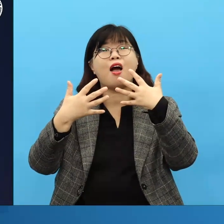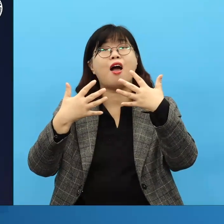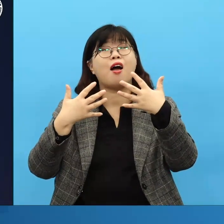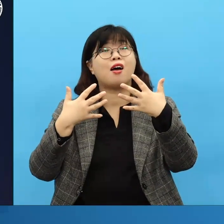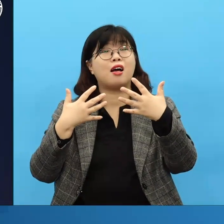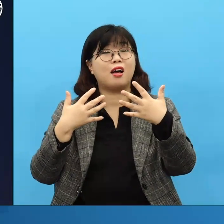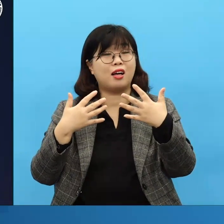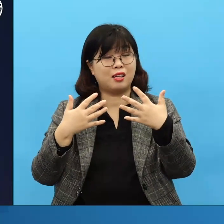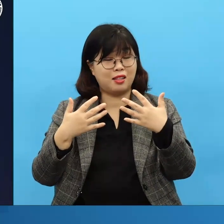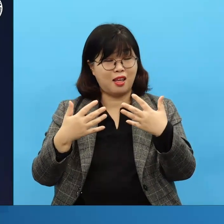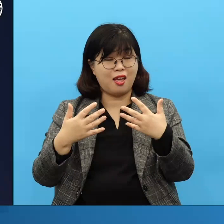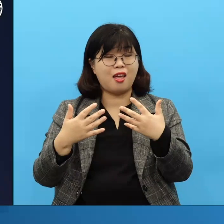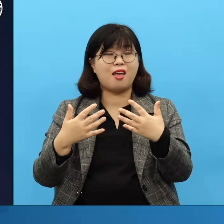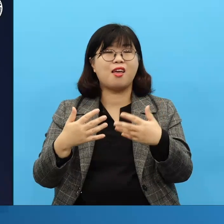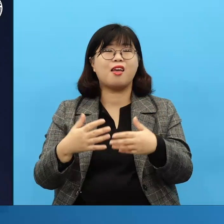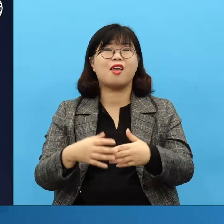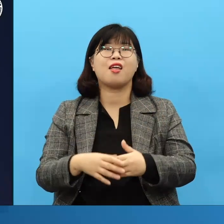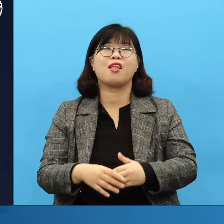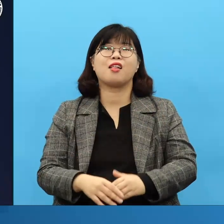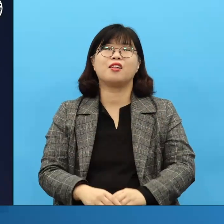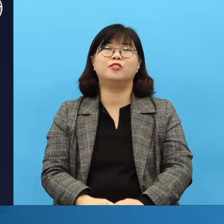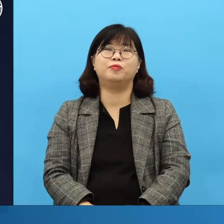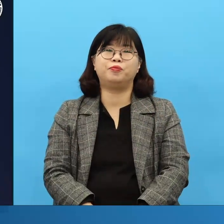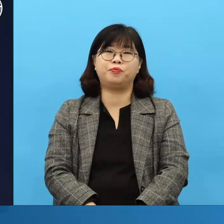확실히 아네.